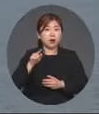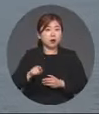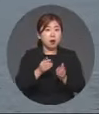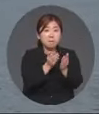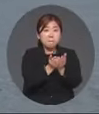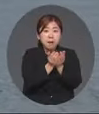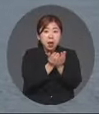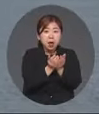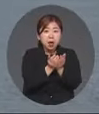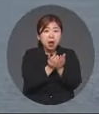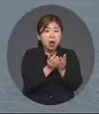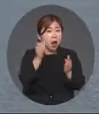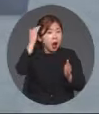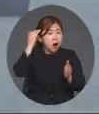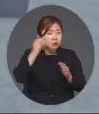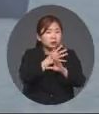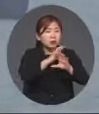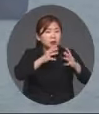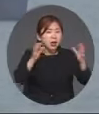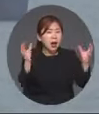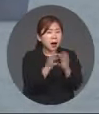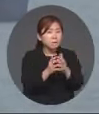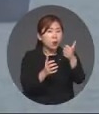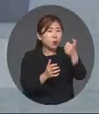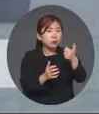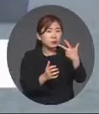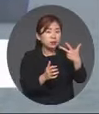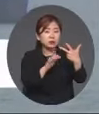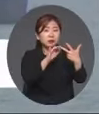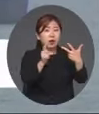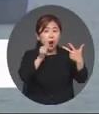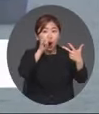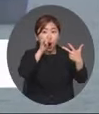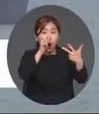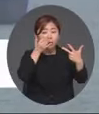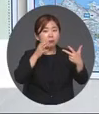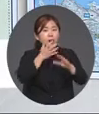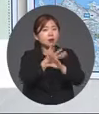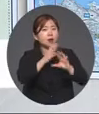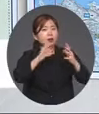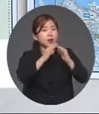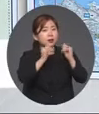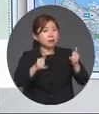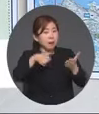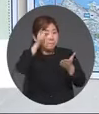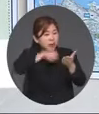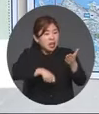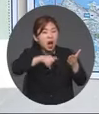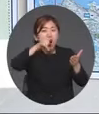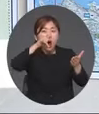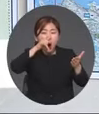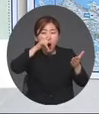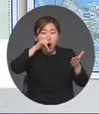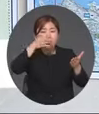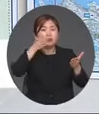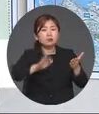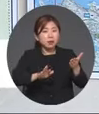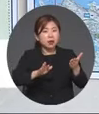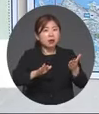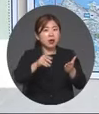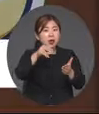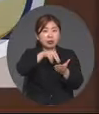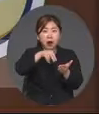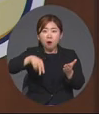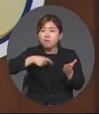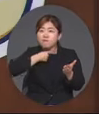외국 국적 선원 57명이 타고 있었는데 외국인들은 선원 비자는 받았지만 육상에 내리기 위해서는 출입국